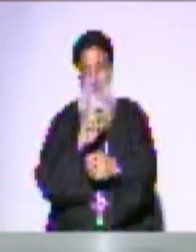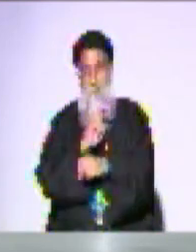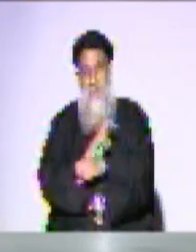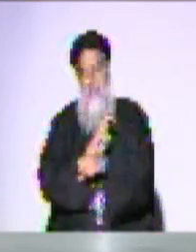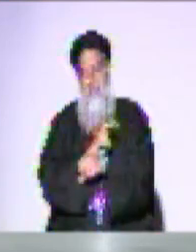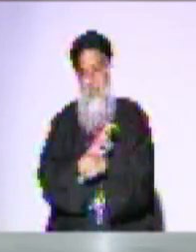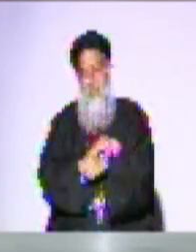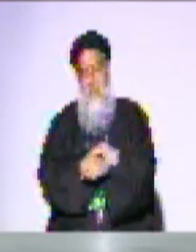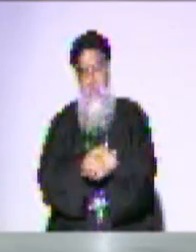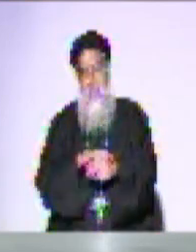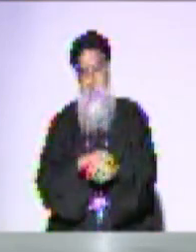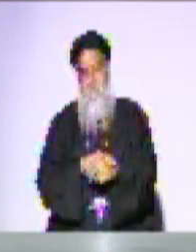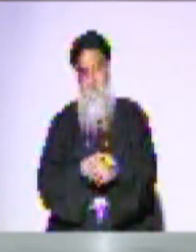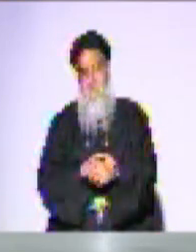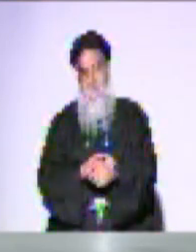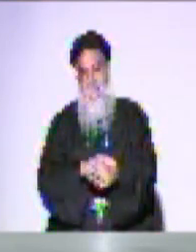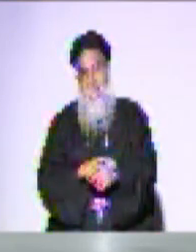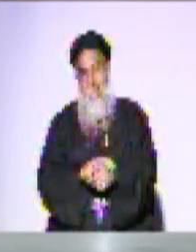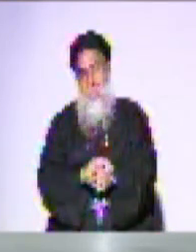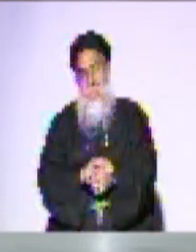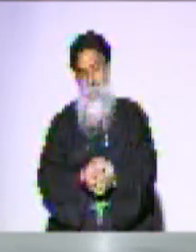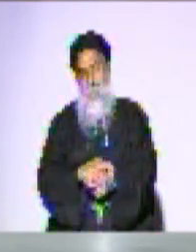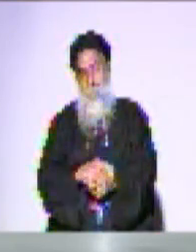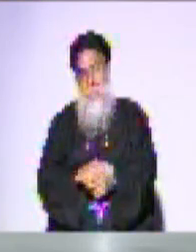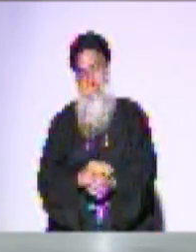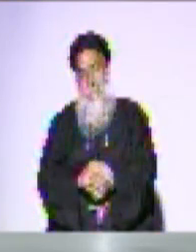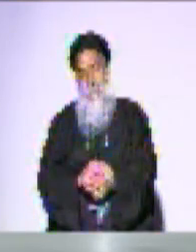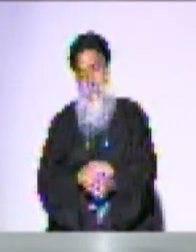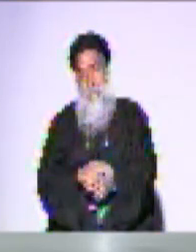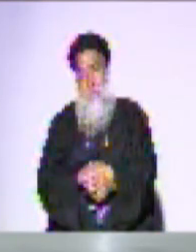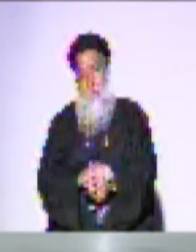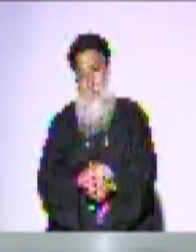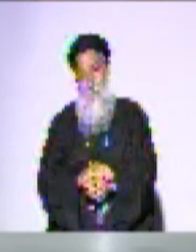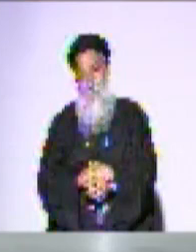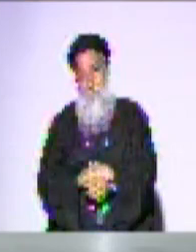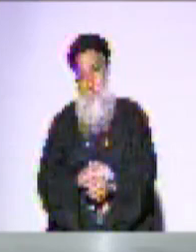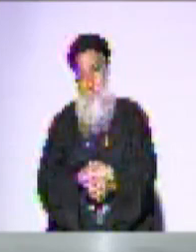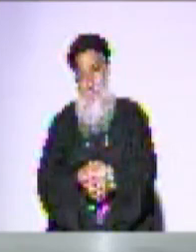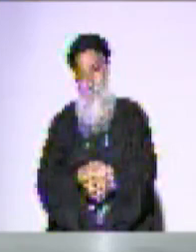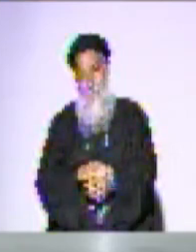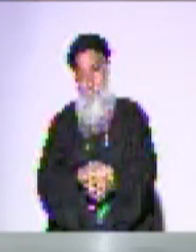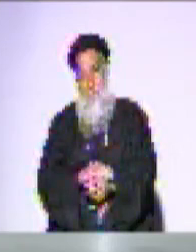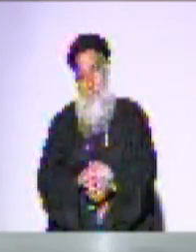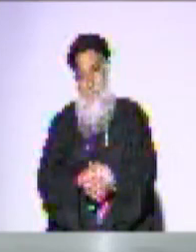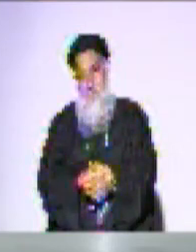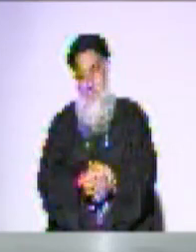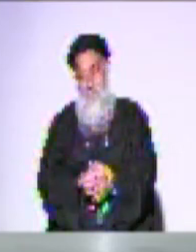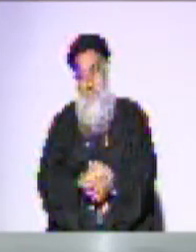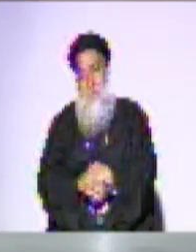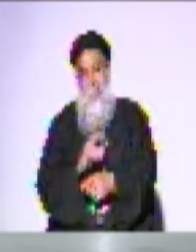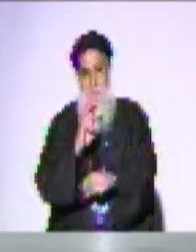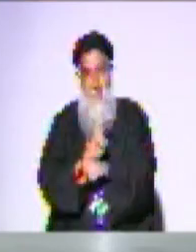ابونا باريو كان عامل لي قرض ب 3000 جنيه وهو بيسد، وربنا يبارك له وديتهم جزء من اللي عليا.